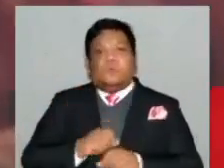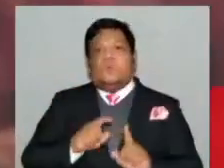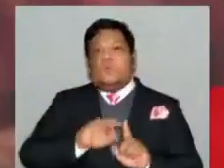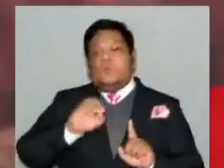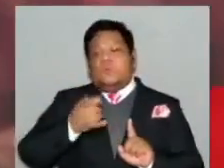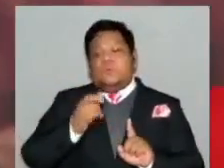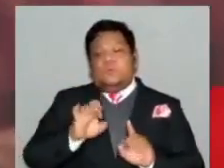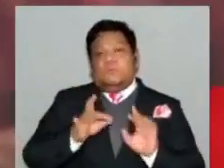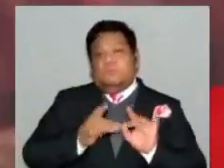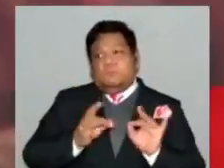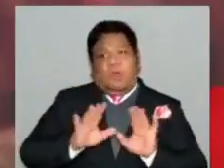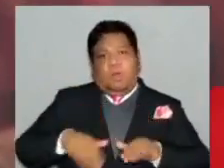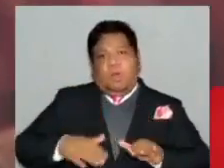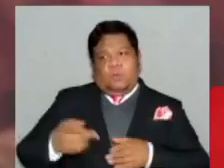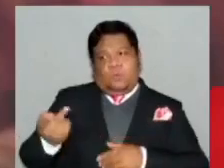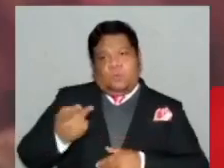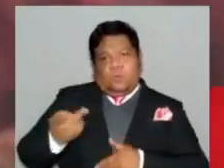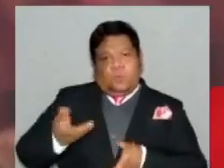Liza pero